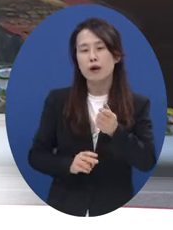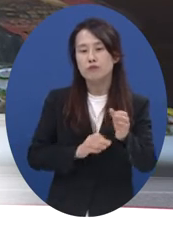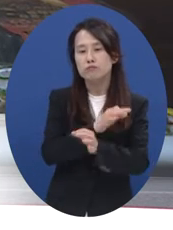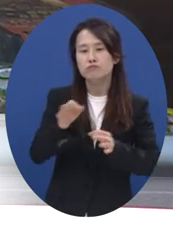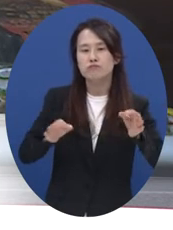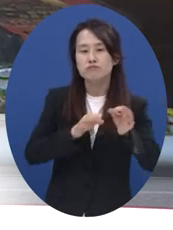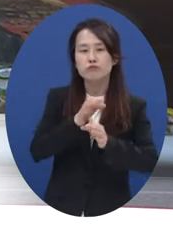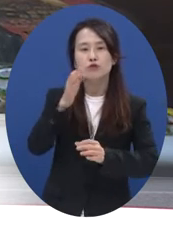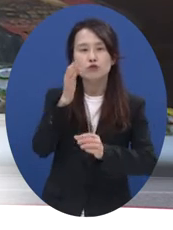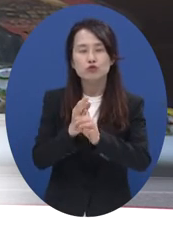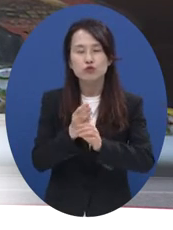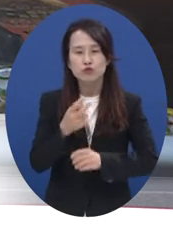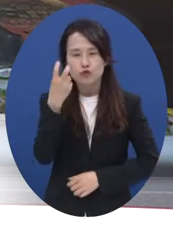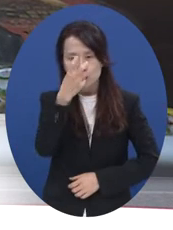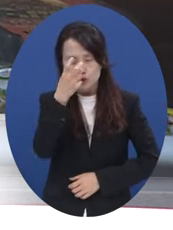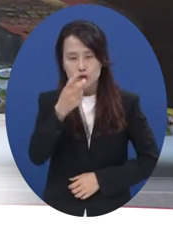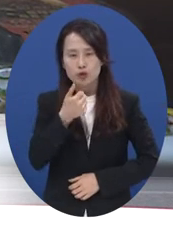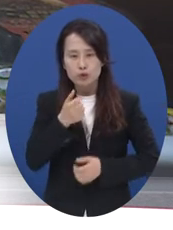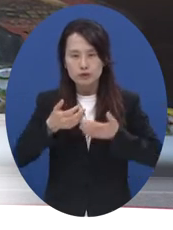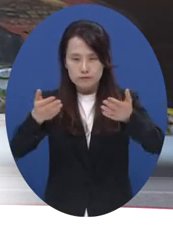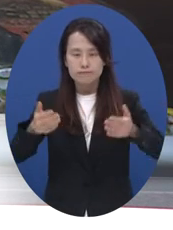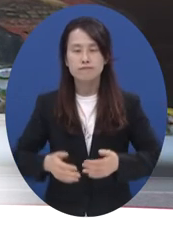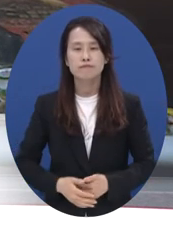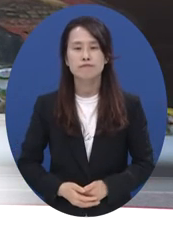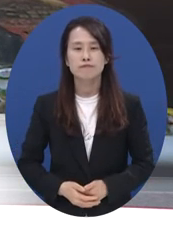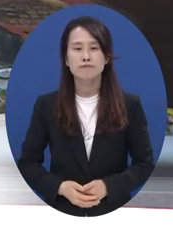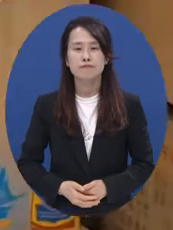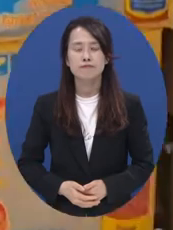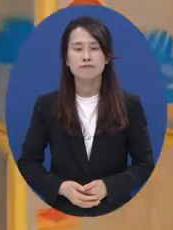있었습니다. 직접 취재했습니다. 영상 보시죠.